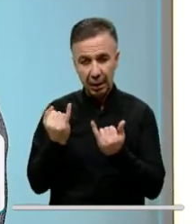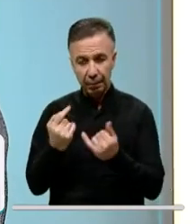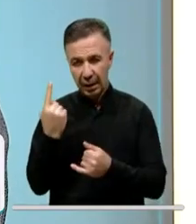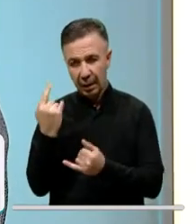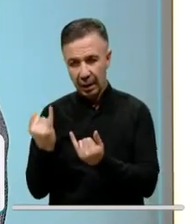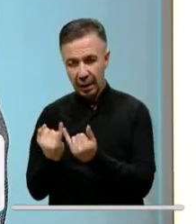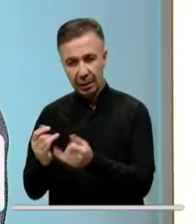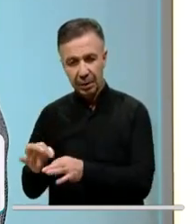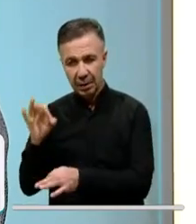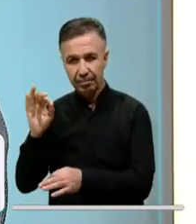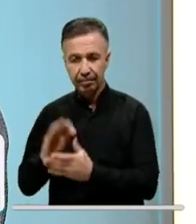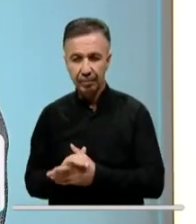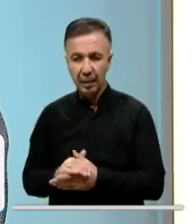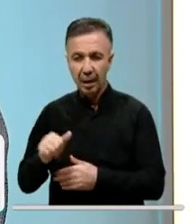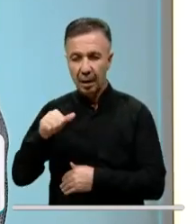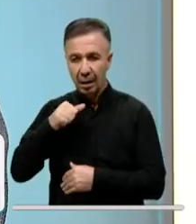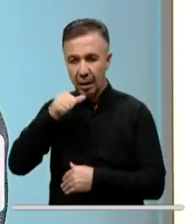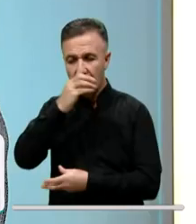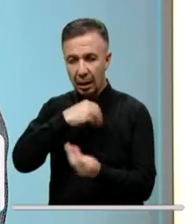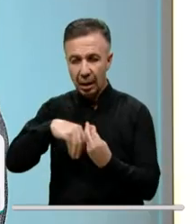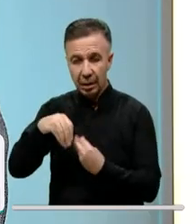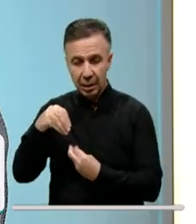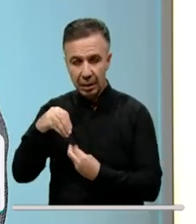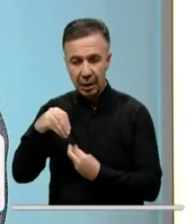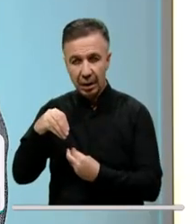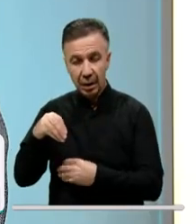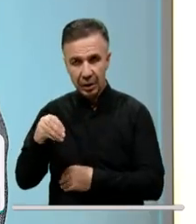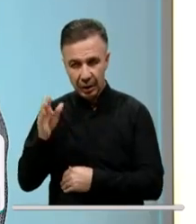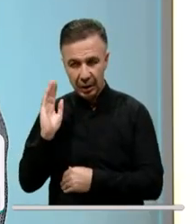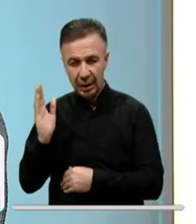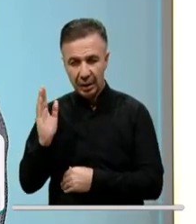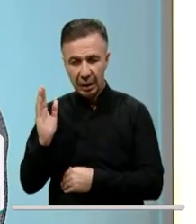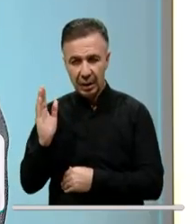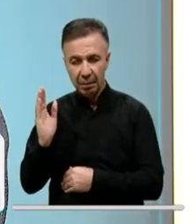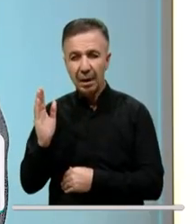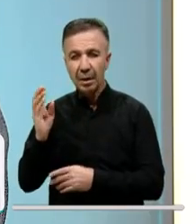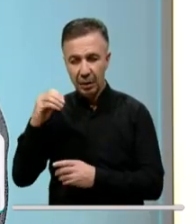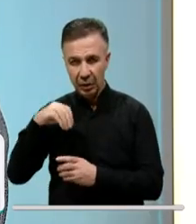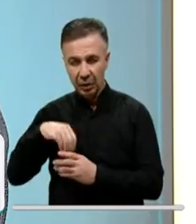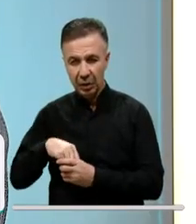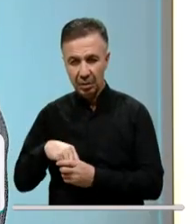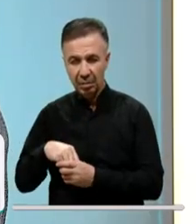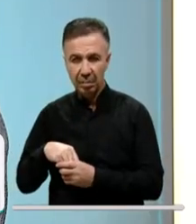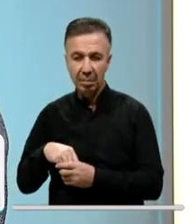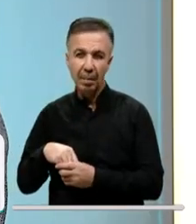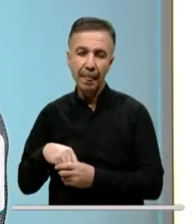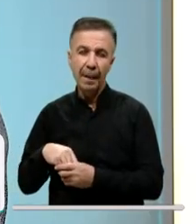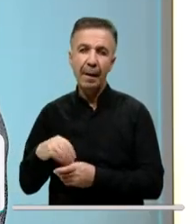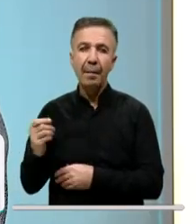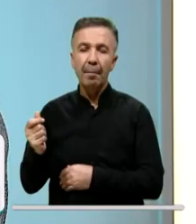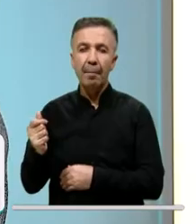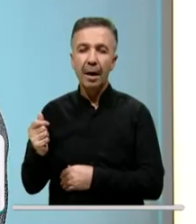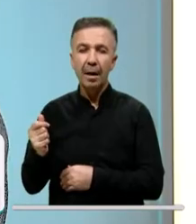kardeşimiz efendim hacca gidecek, onu hacca götürecek, orada efendim